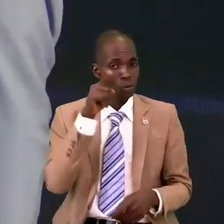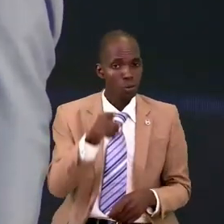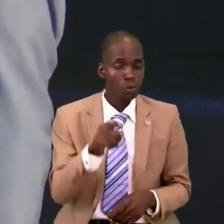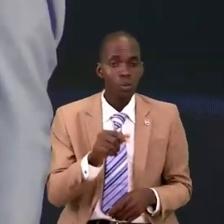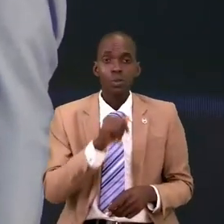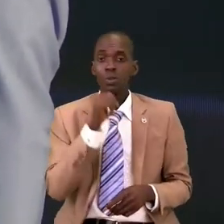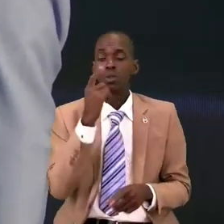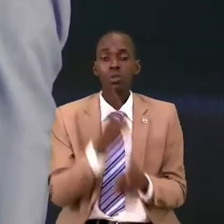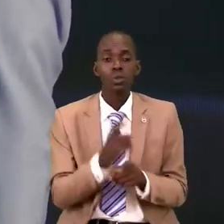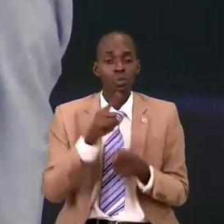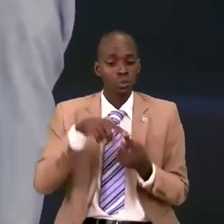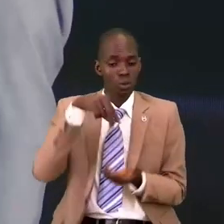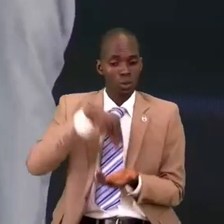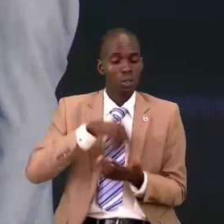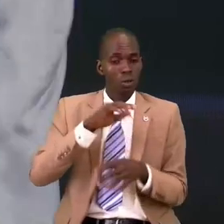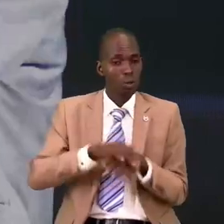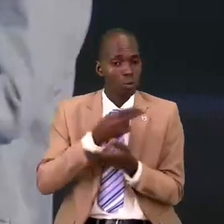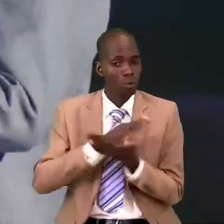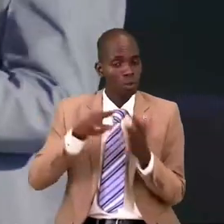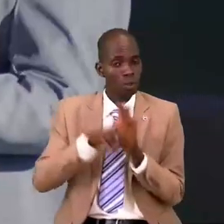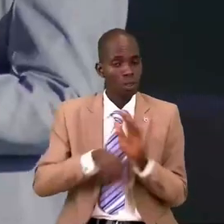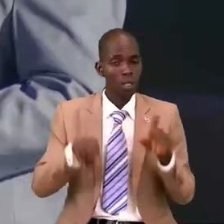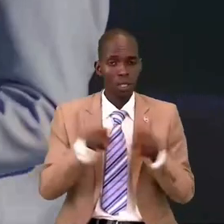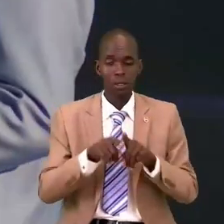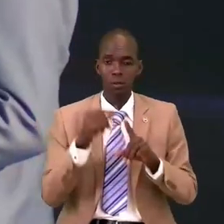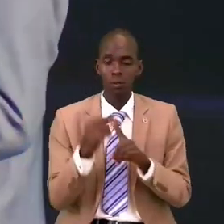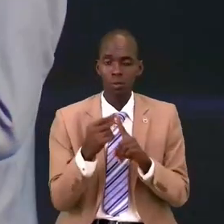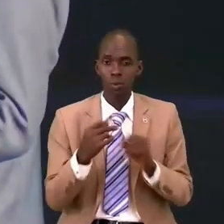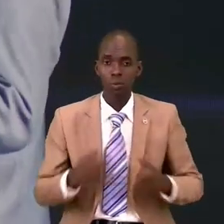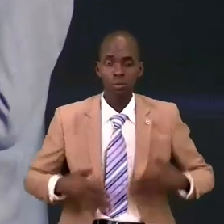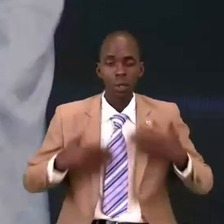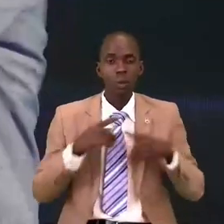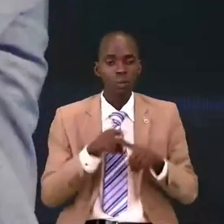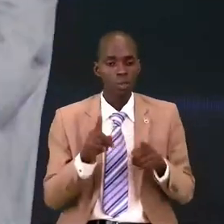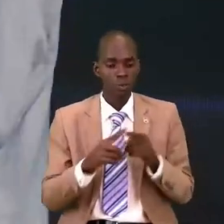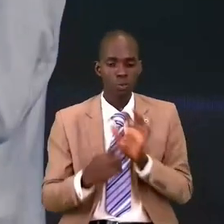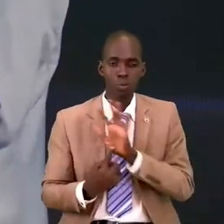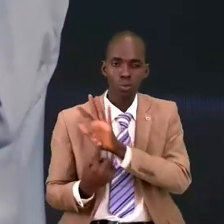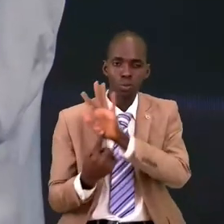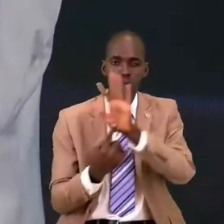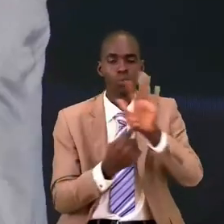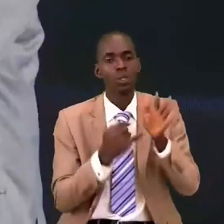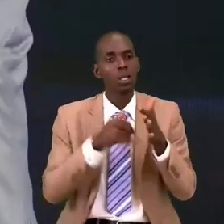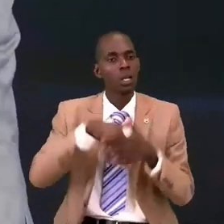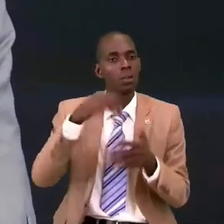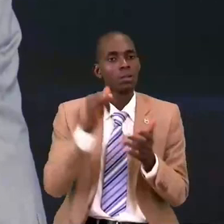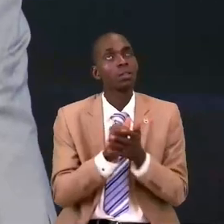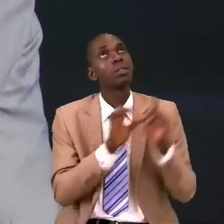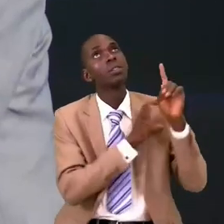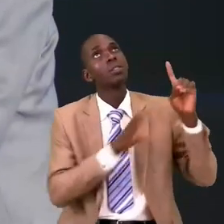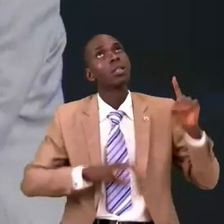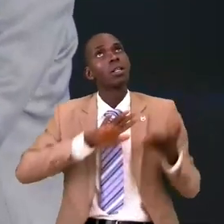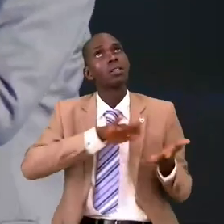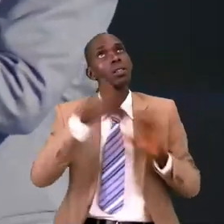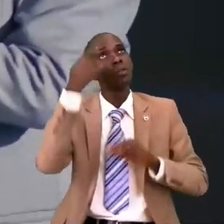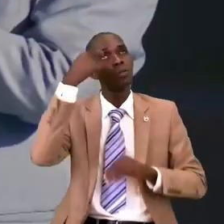vivre cela et dire Christ est mort pour moi afin de me purger, afin de me purifier, afin